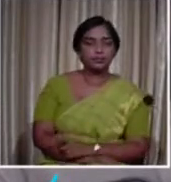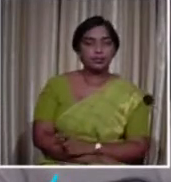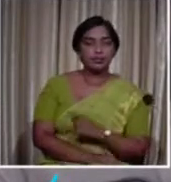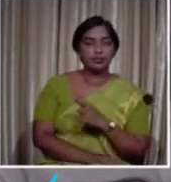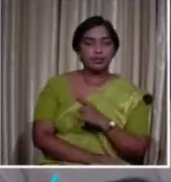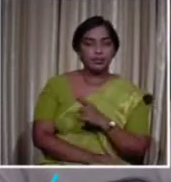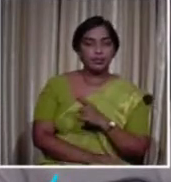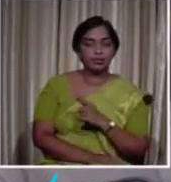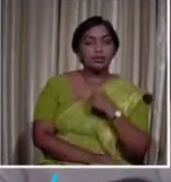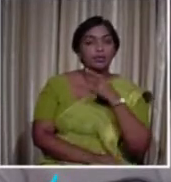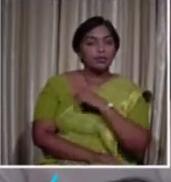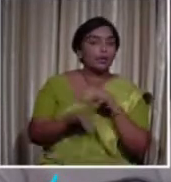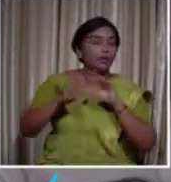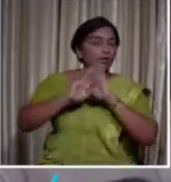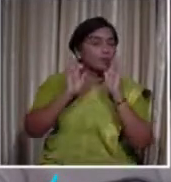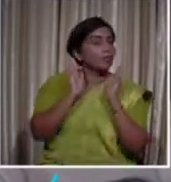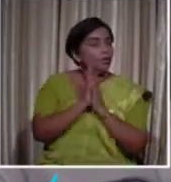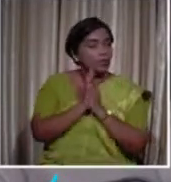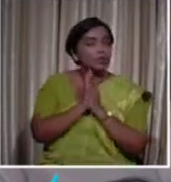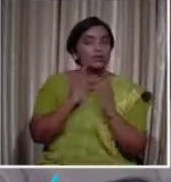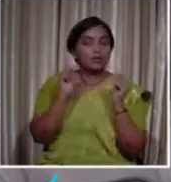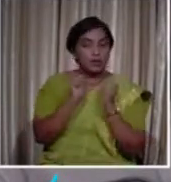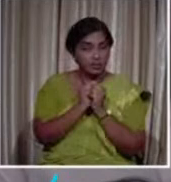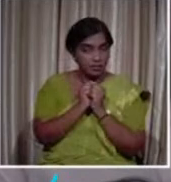थिंग काउंट्स इन द क्राइसिस